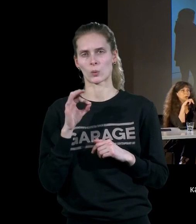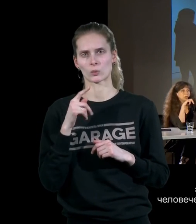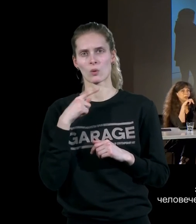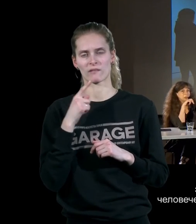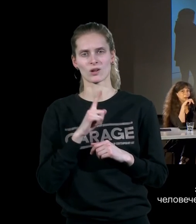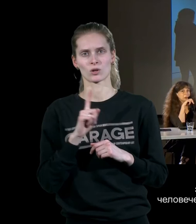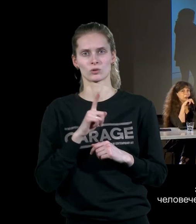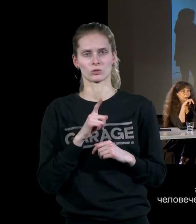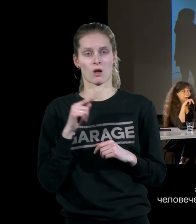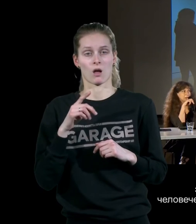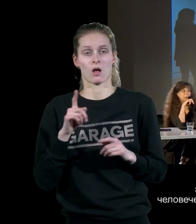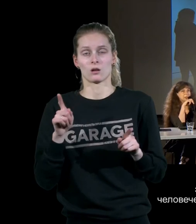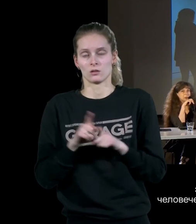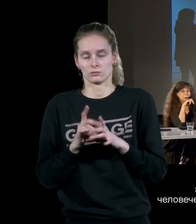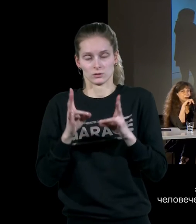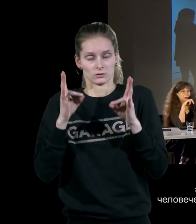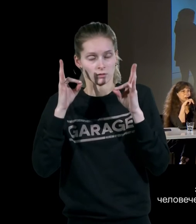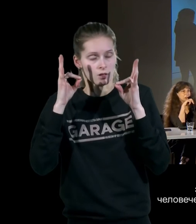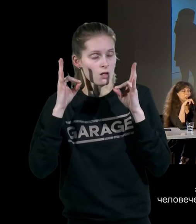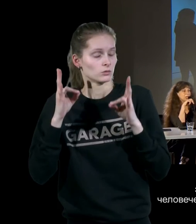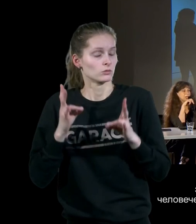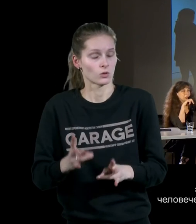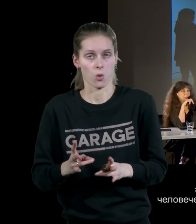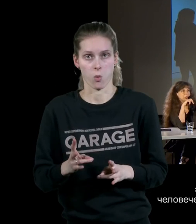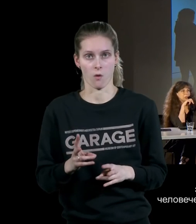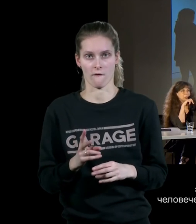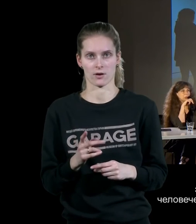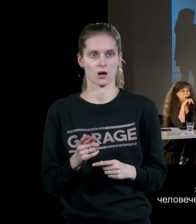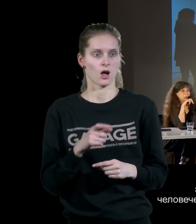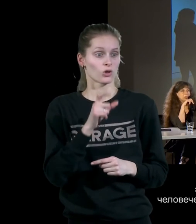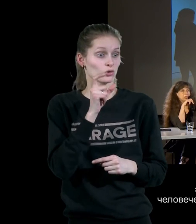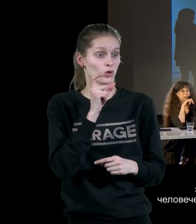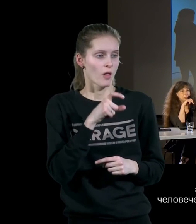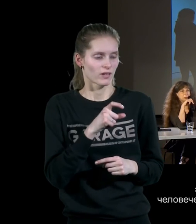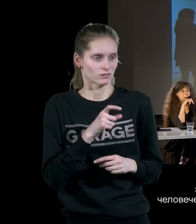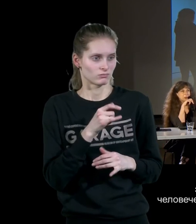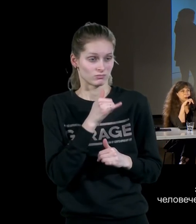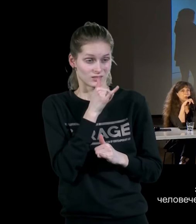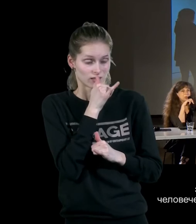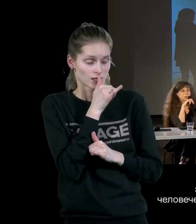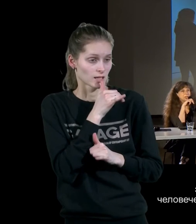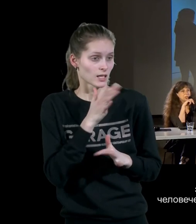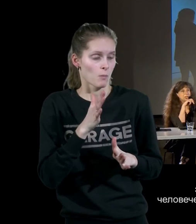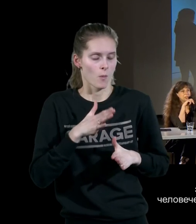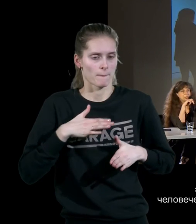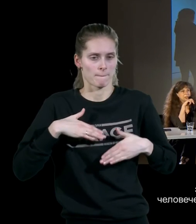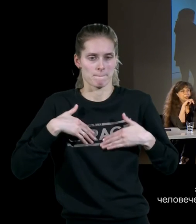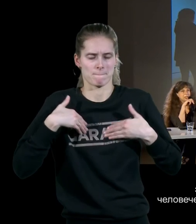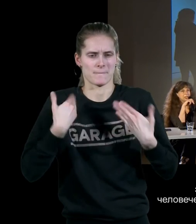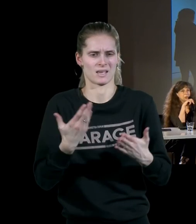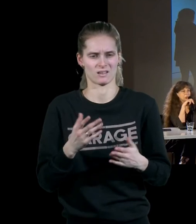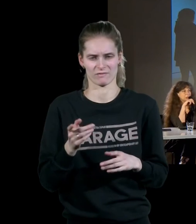этого ужаса, этой катастрофы, этой трагедии, которая произошла, человеческая фигура не в силах даже поднять руку в жесте